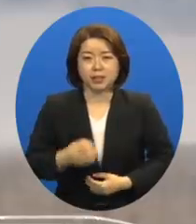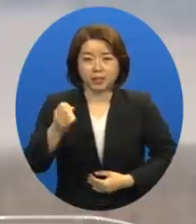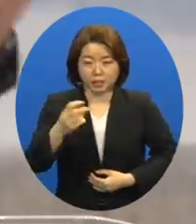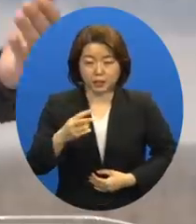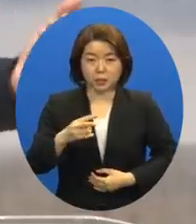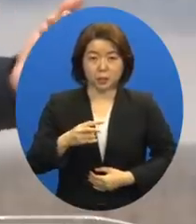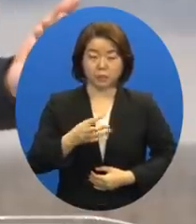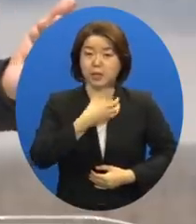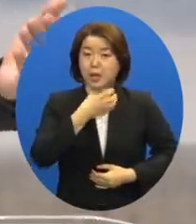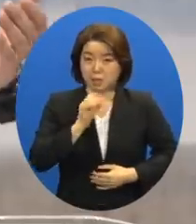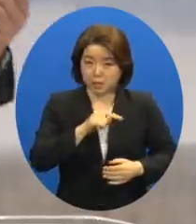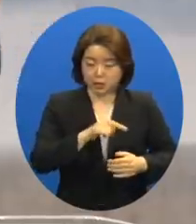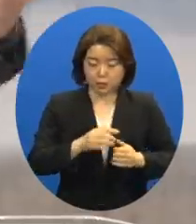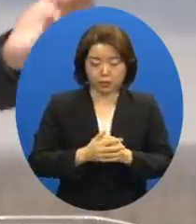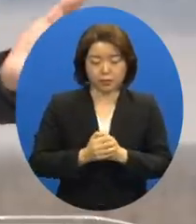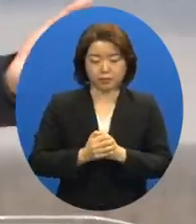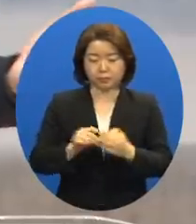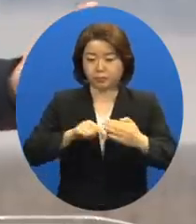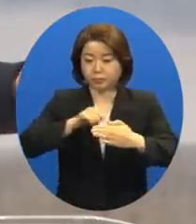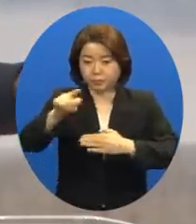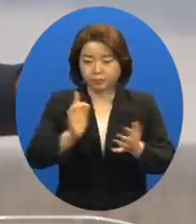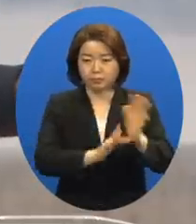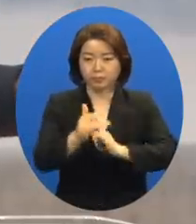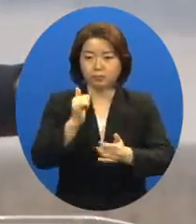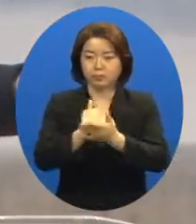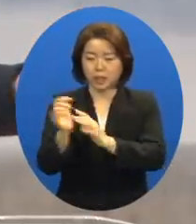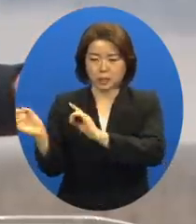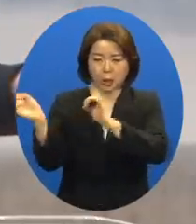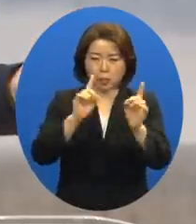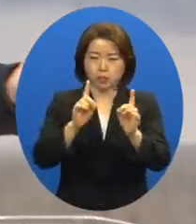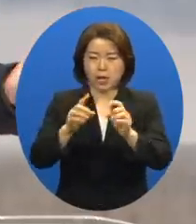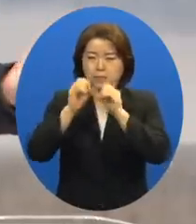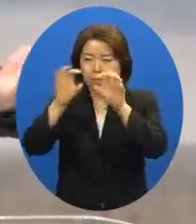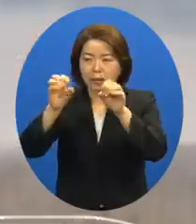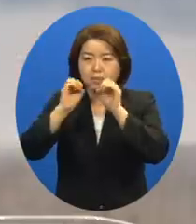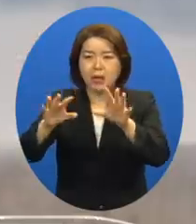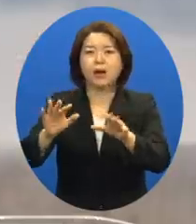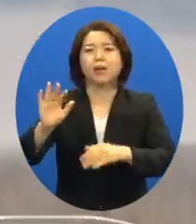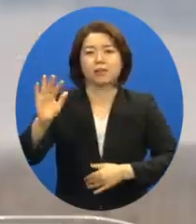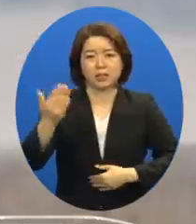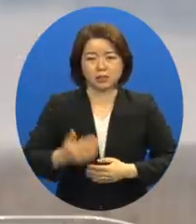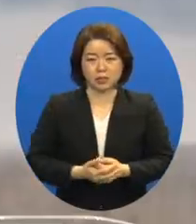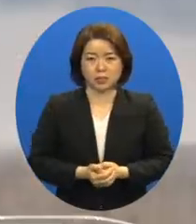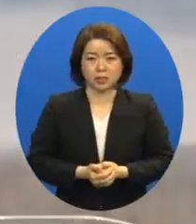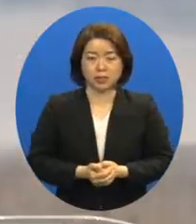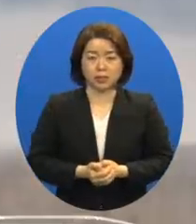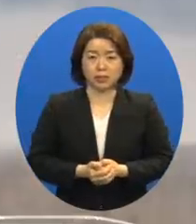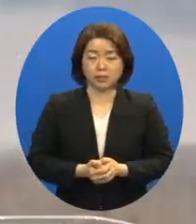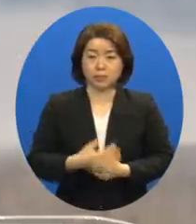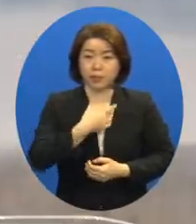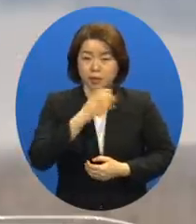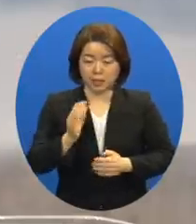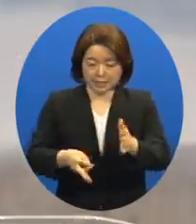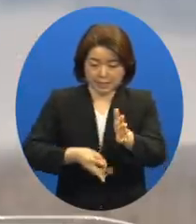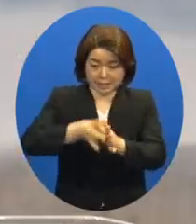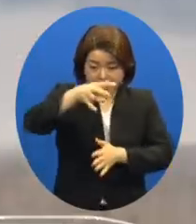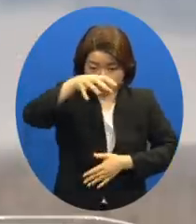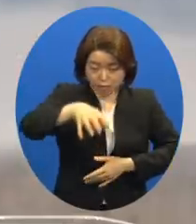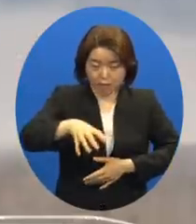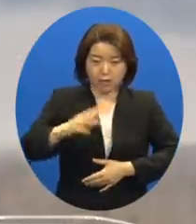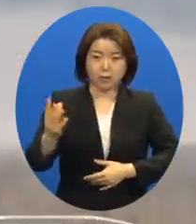그는 나가서 예수님이 부활하셨다고 전하게 되었습니다. 그가 예루살렘 성전에